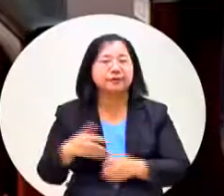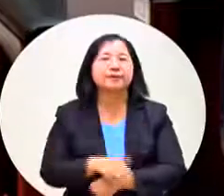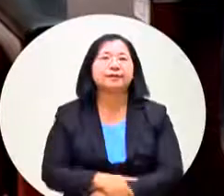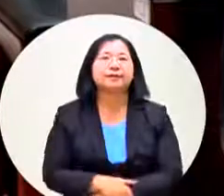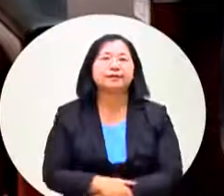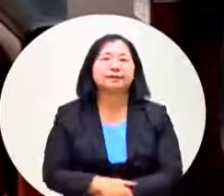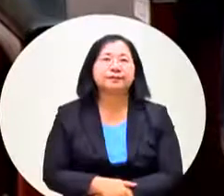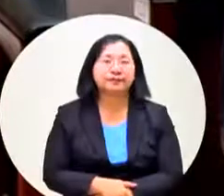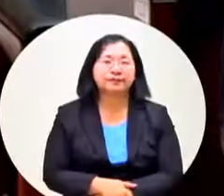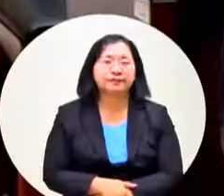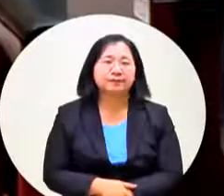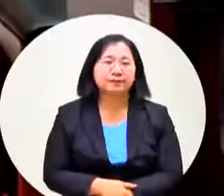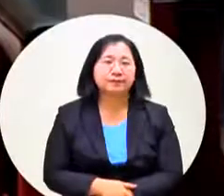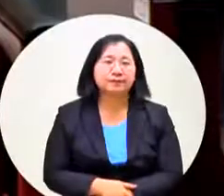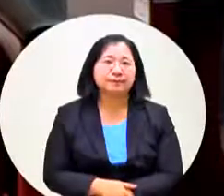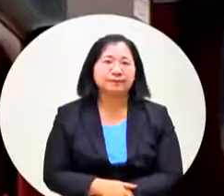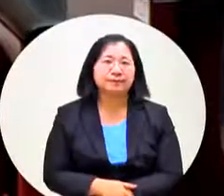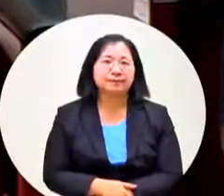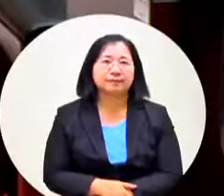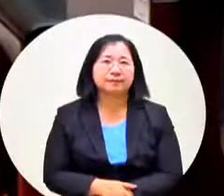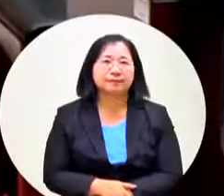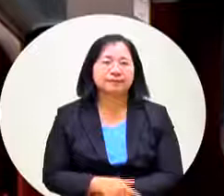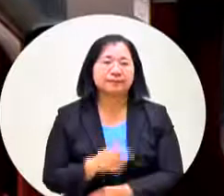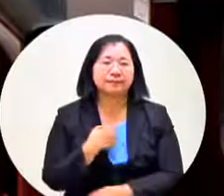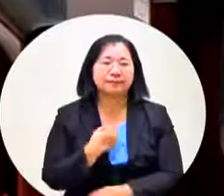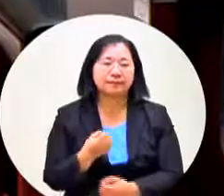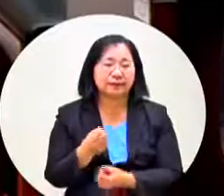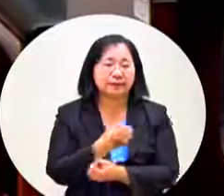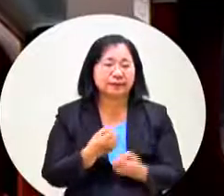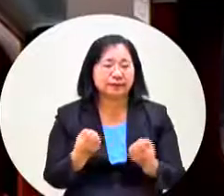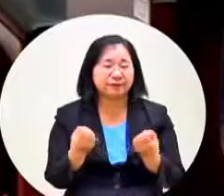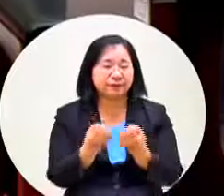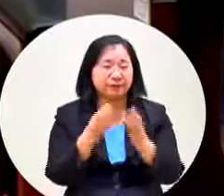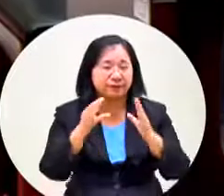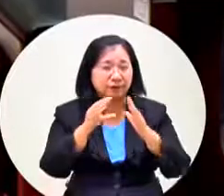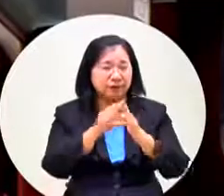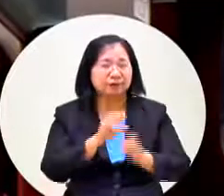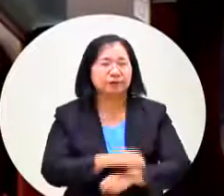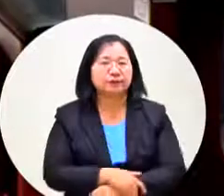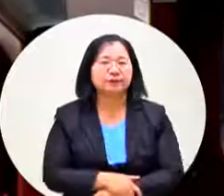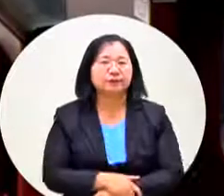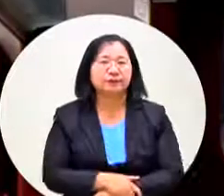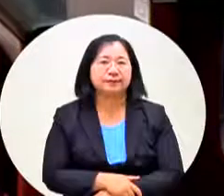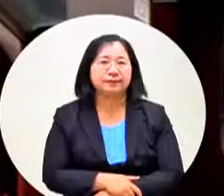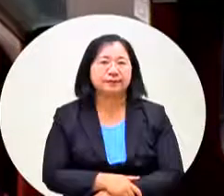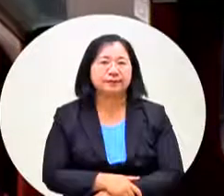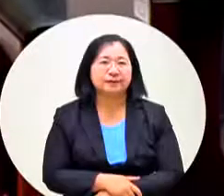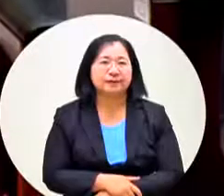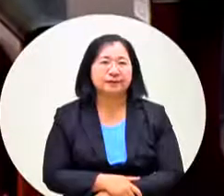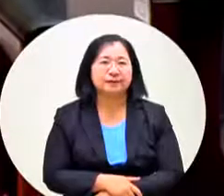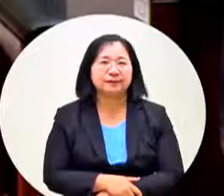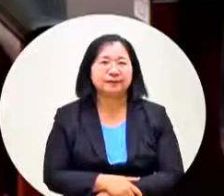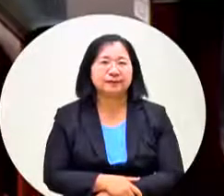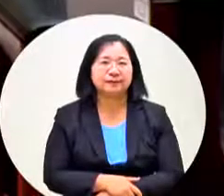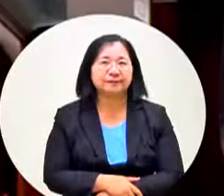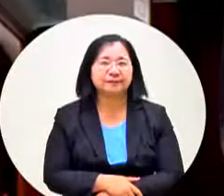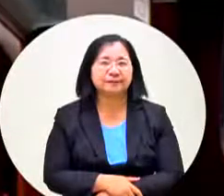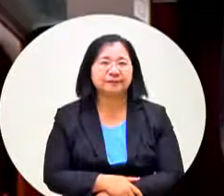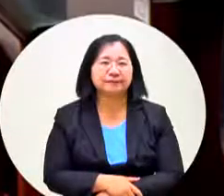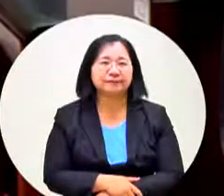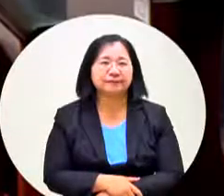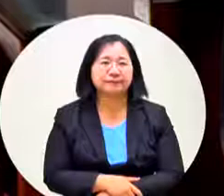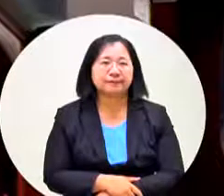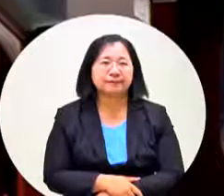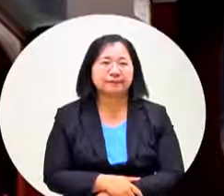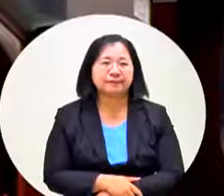啦。啊，希望讲吼，会当啊，有咱市长、副市长才想一个办法吼，赶紧从这地会当来解套